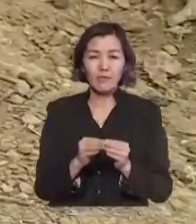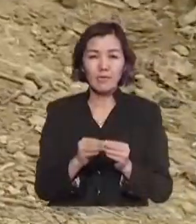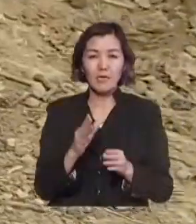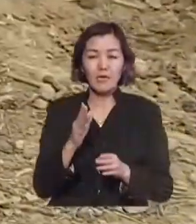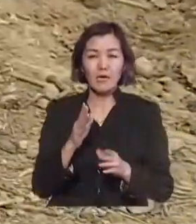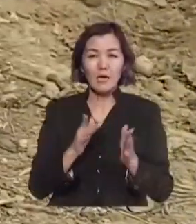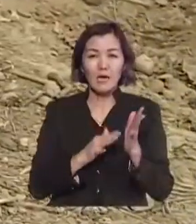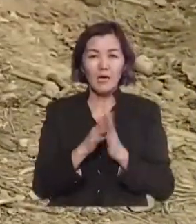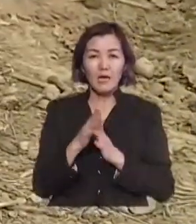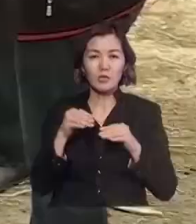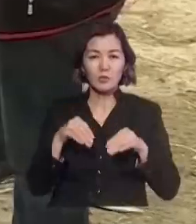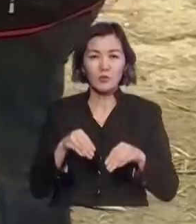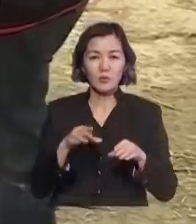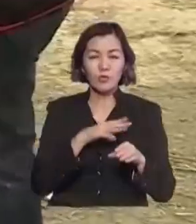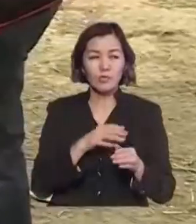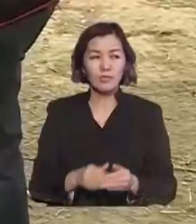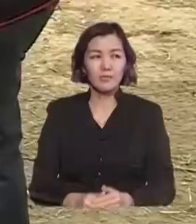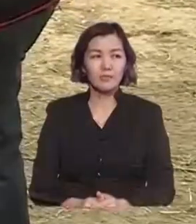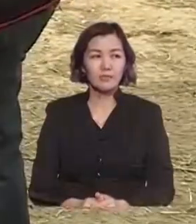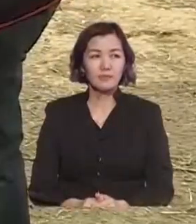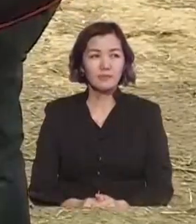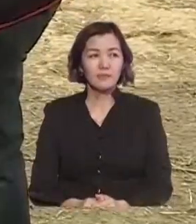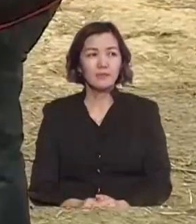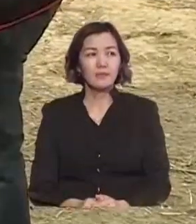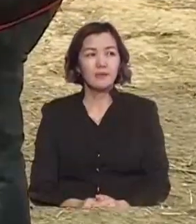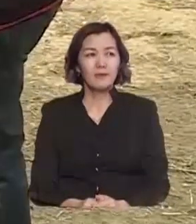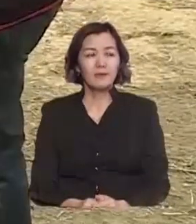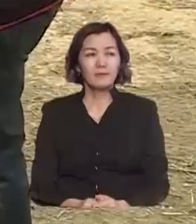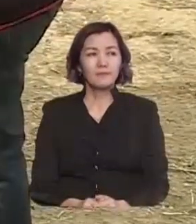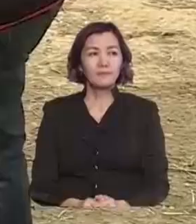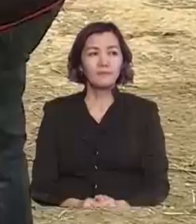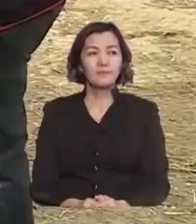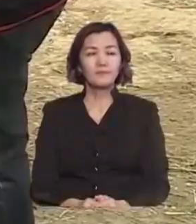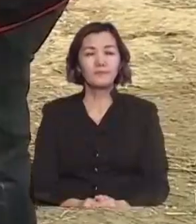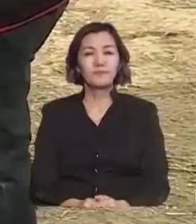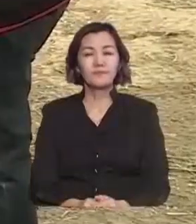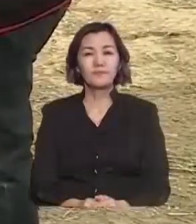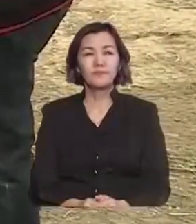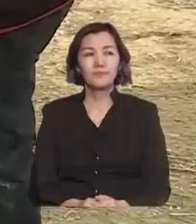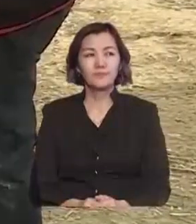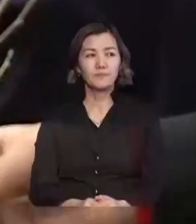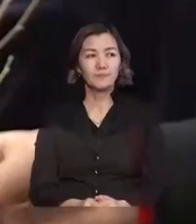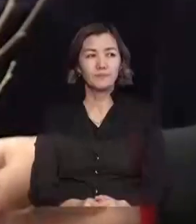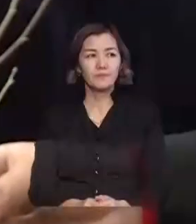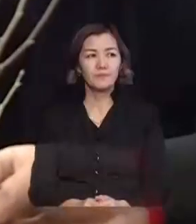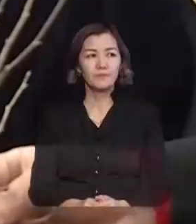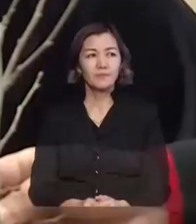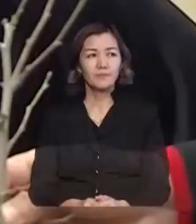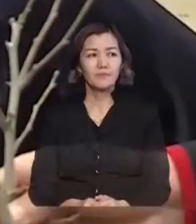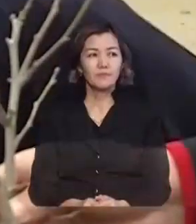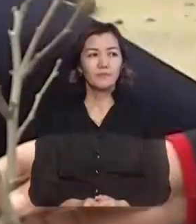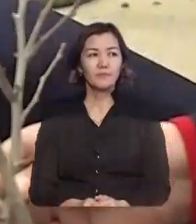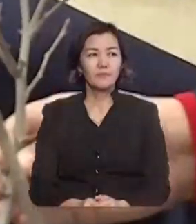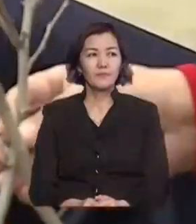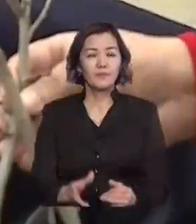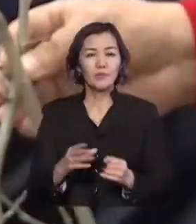көшет отырғызды. Мына көшет өгіп отырмыз. Ертең көшет көйет, жемісін береді. Өңірдің